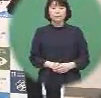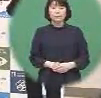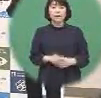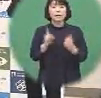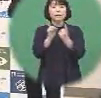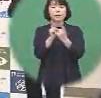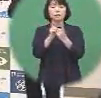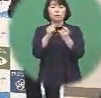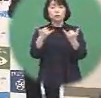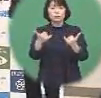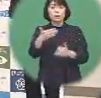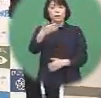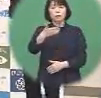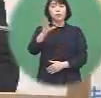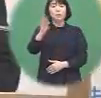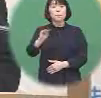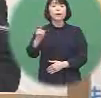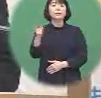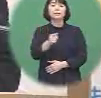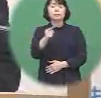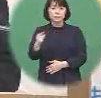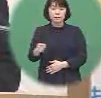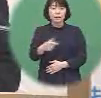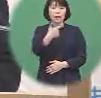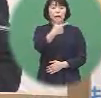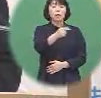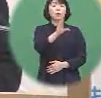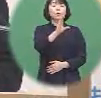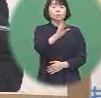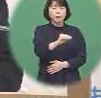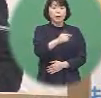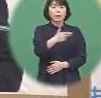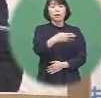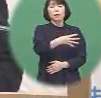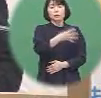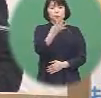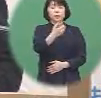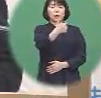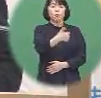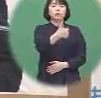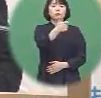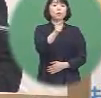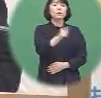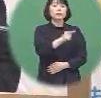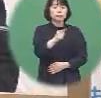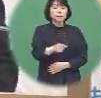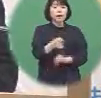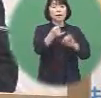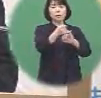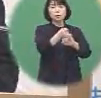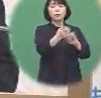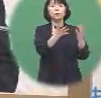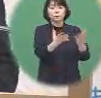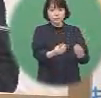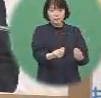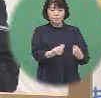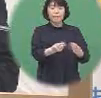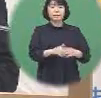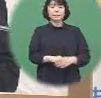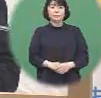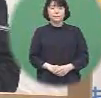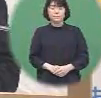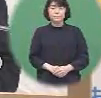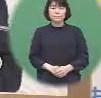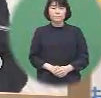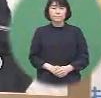対象者はおよそ9万人で6万455人が接種の予約を済ませています